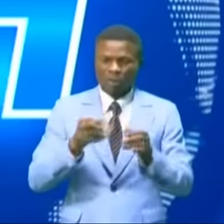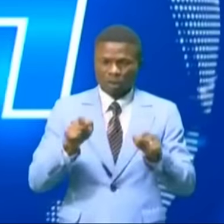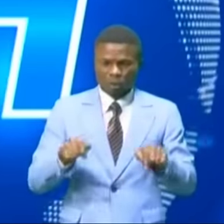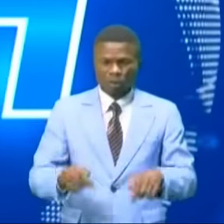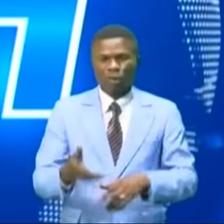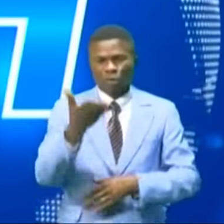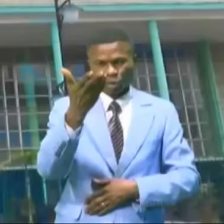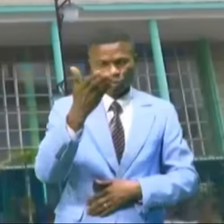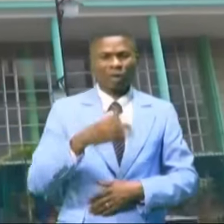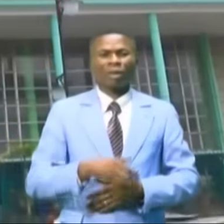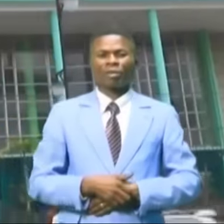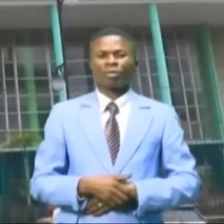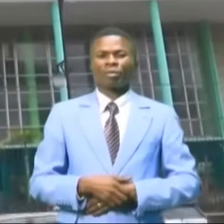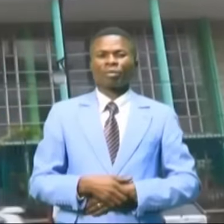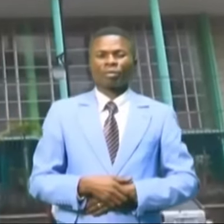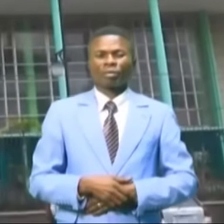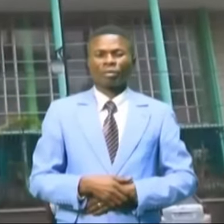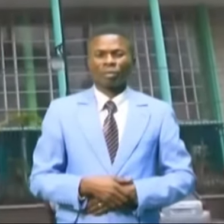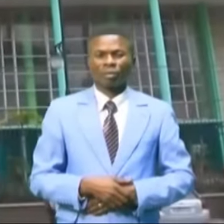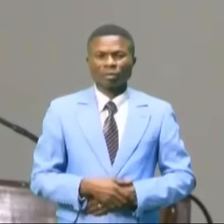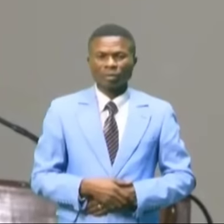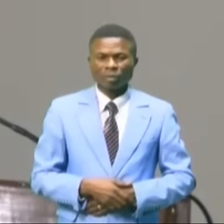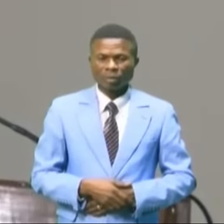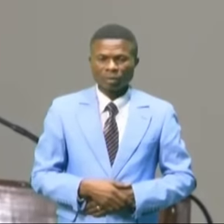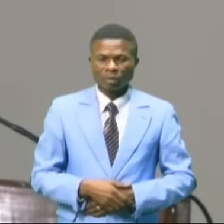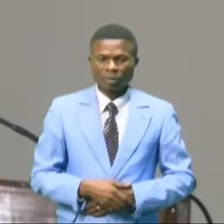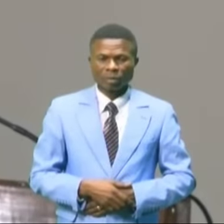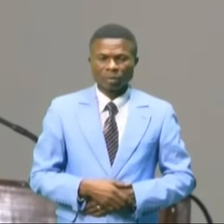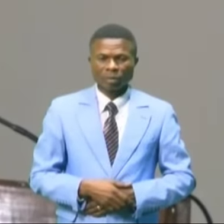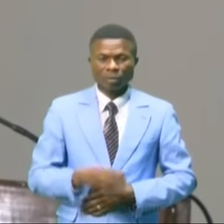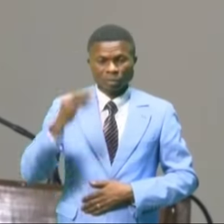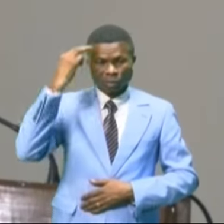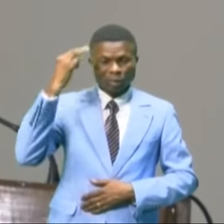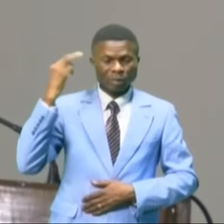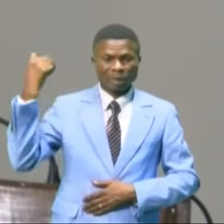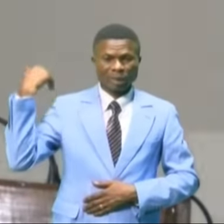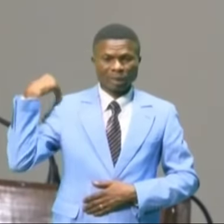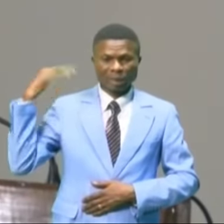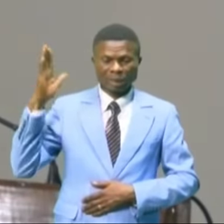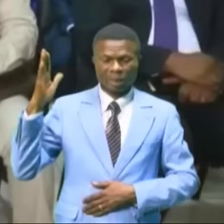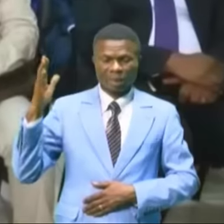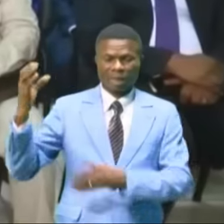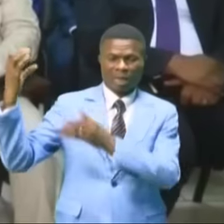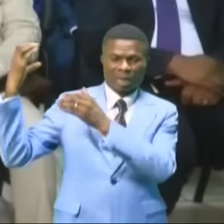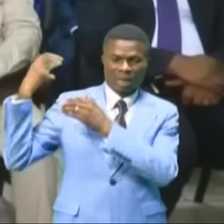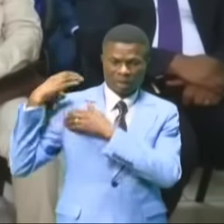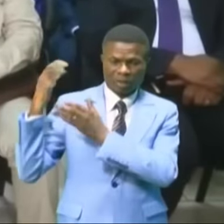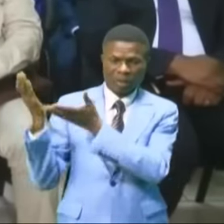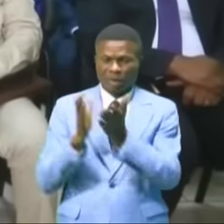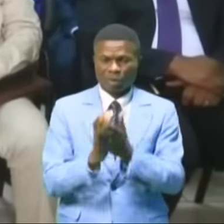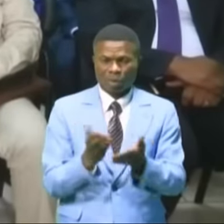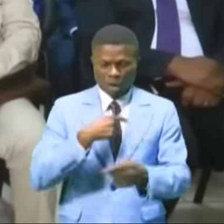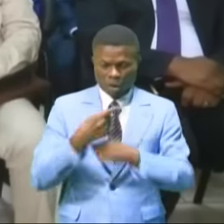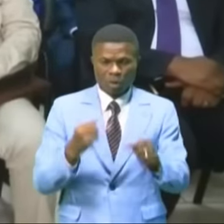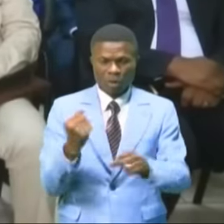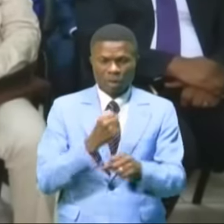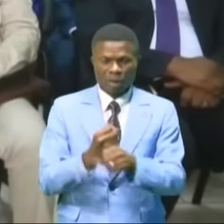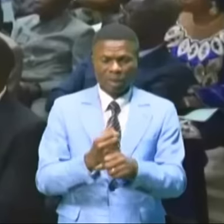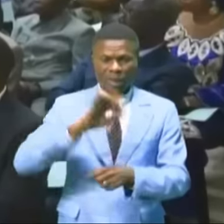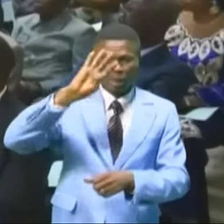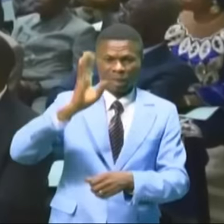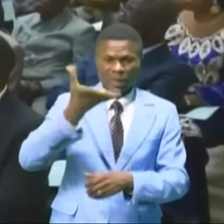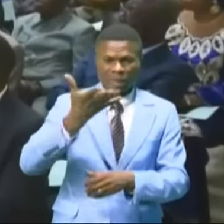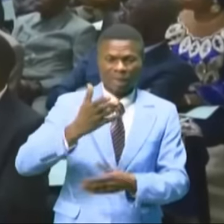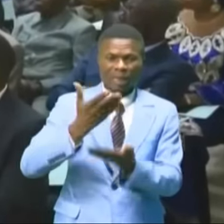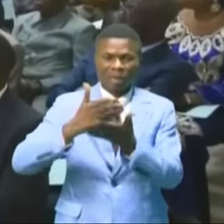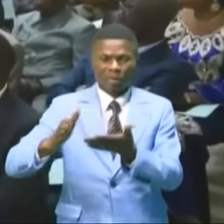d'autres détails. Le 2 novembre 2023, la ministre d'État en charge du portefeuille avait procédé au lancement des travaux de la cinquième phase de la